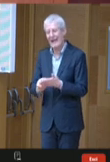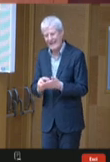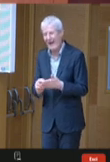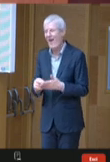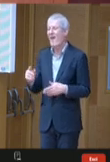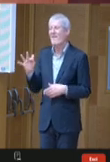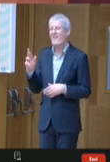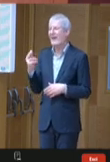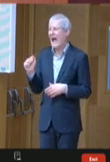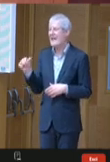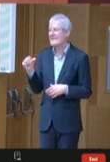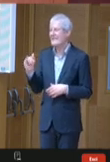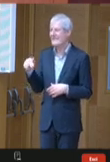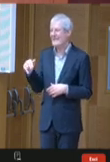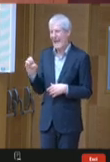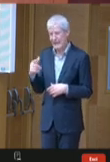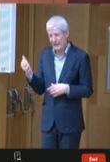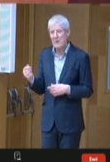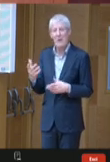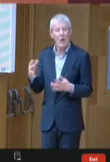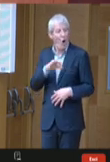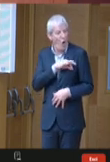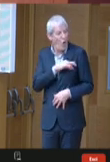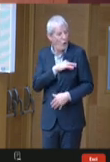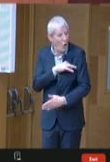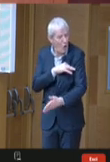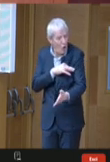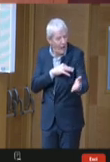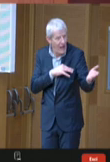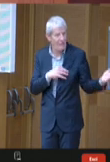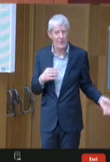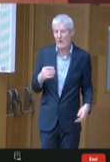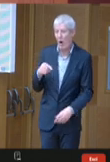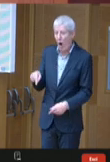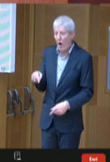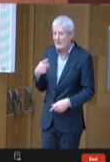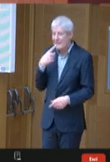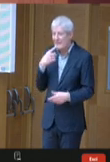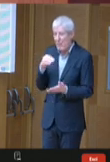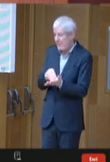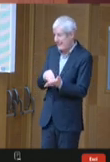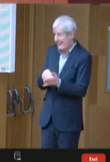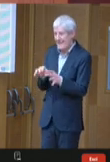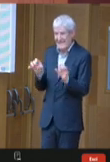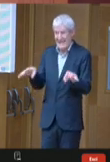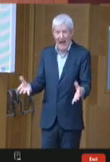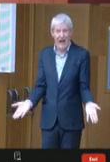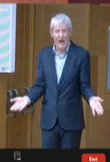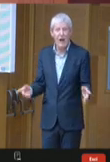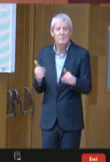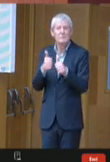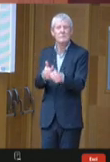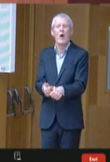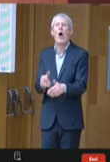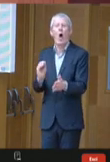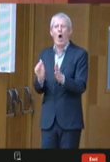naturalmente ai presenti onorevoli e a coloro i quali oggi sono presenti in sala e ci stanno seguendo da